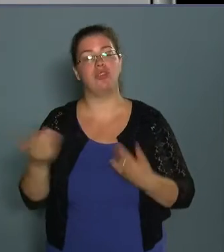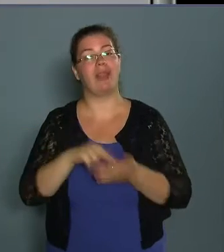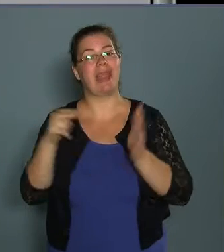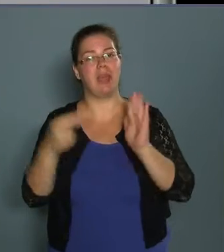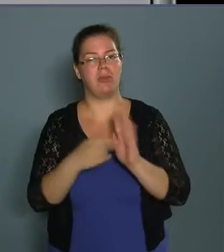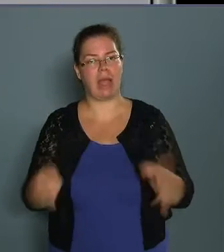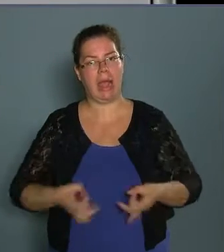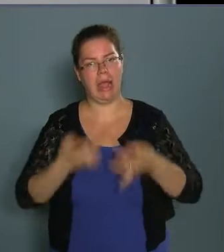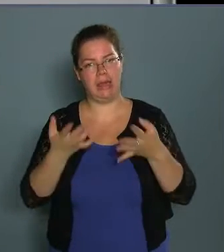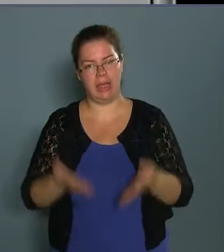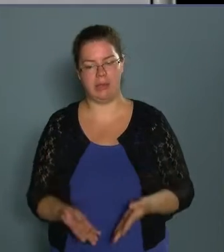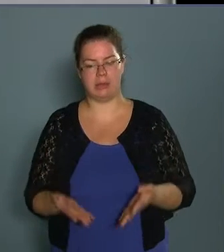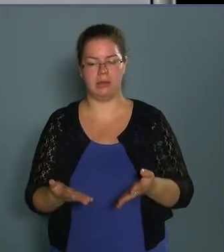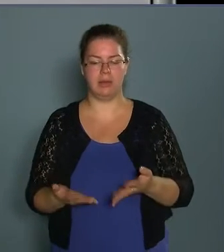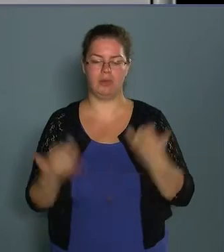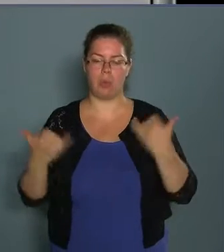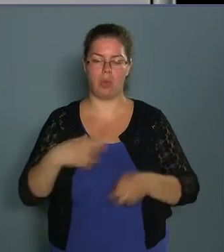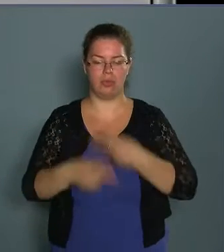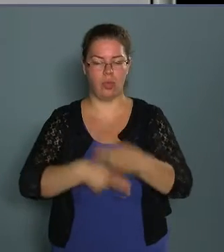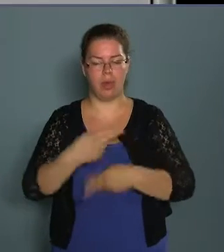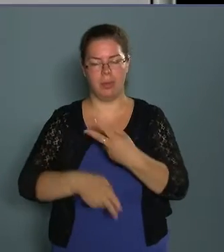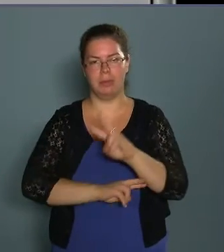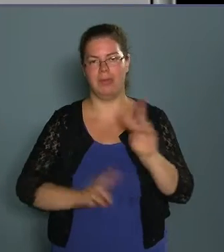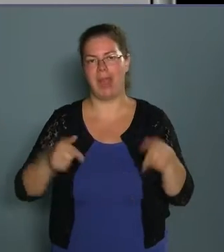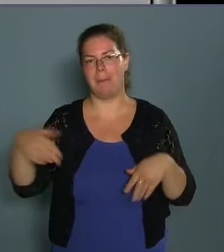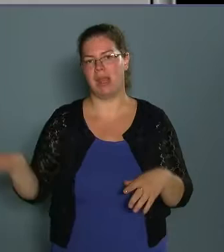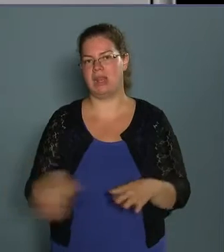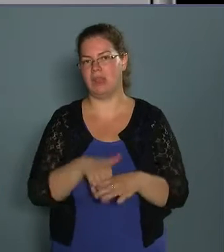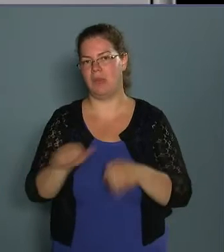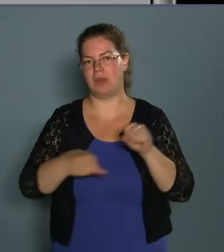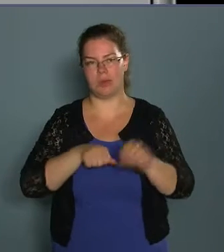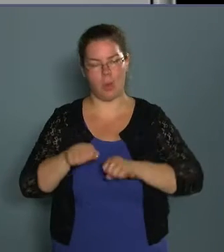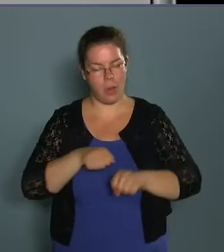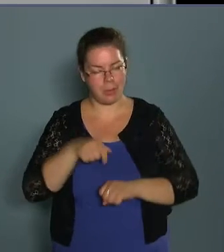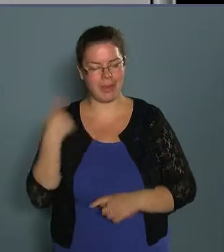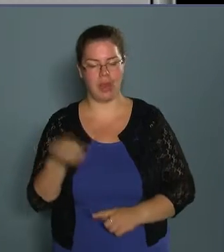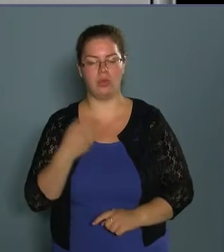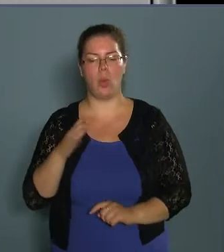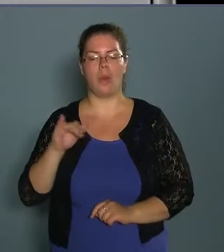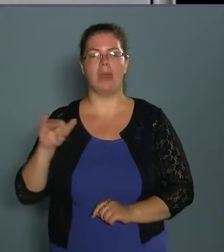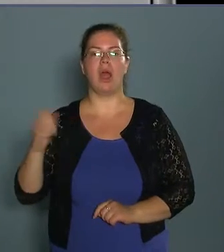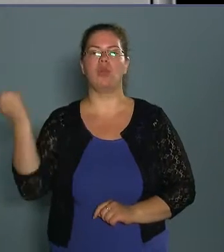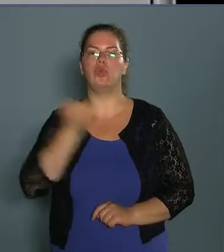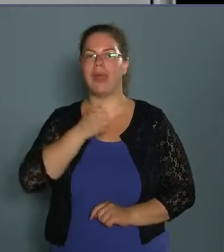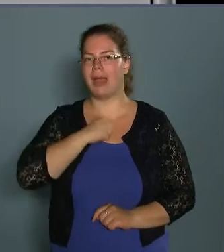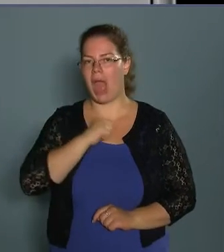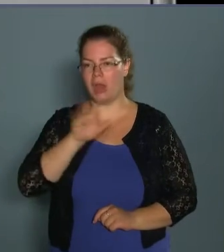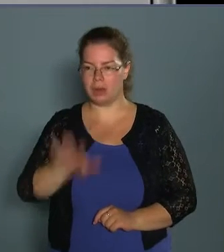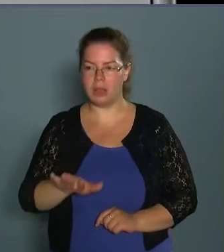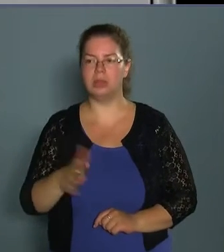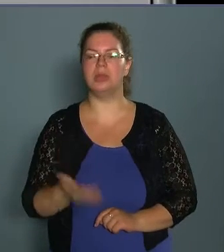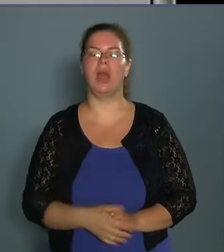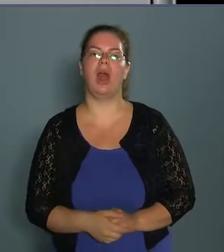tervek engedélyeztetése az folyamatban van, ebben részt vesz az önkormányzatunk. A Duna Gardennél pedig